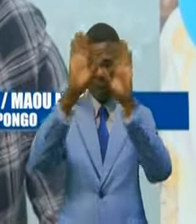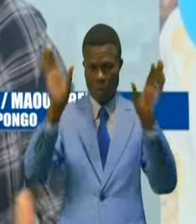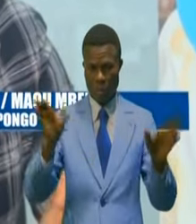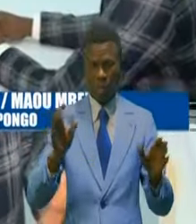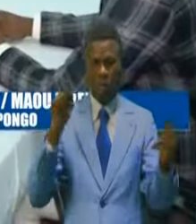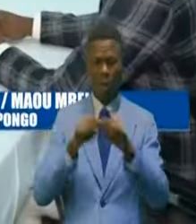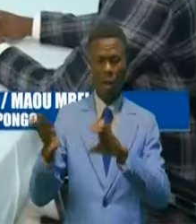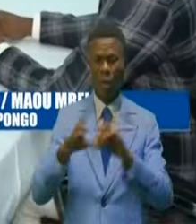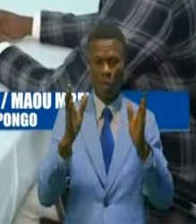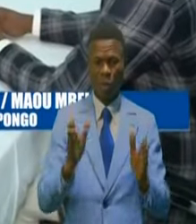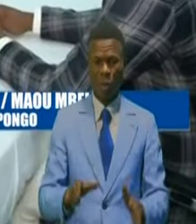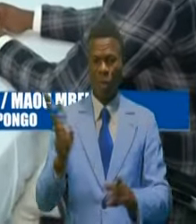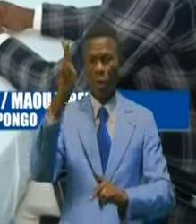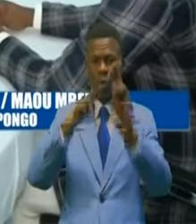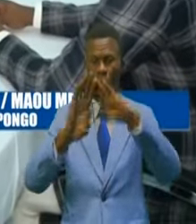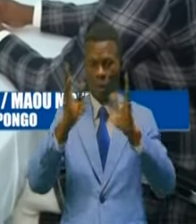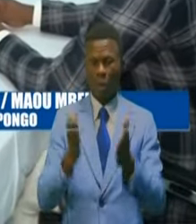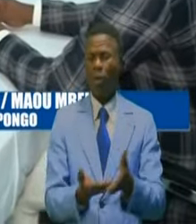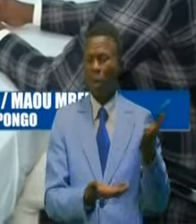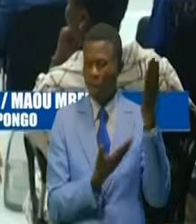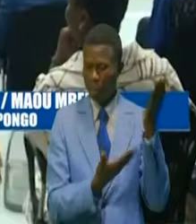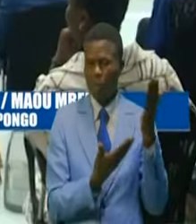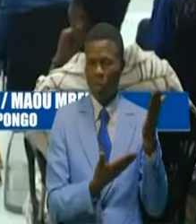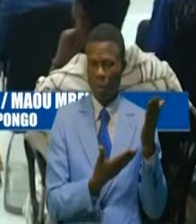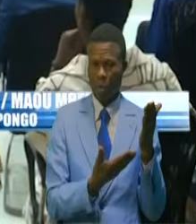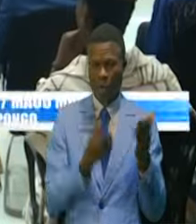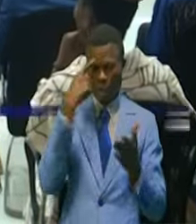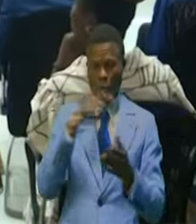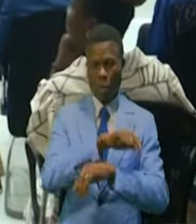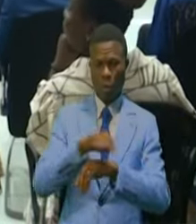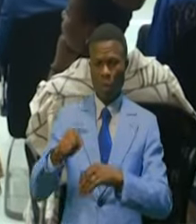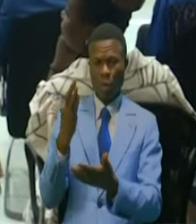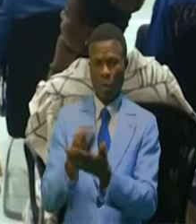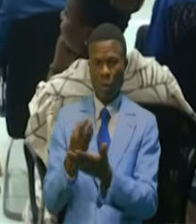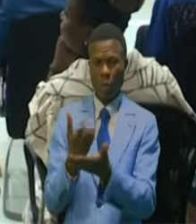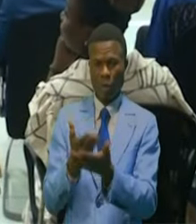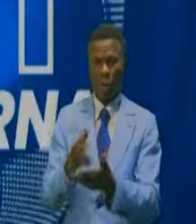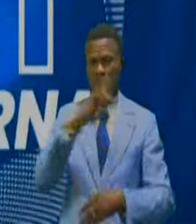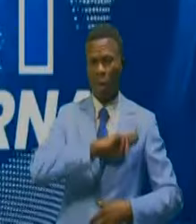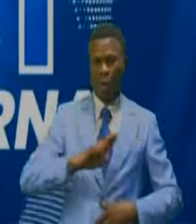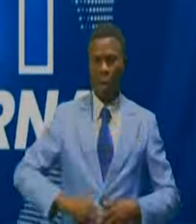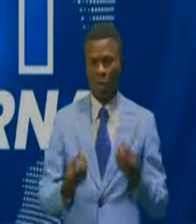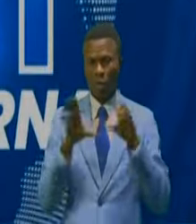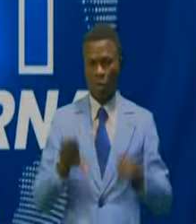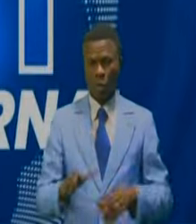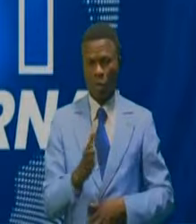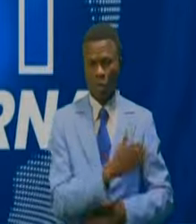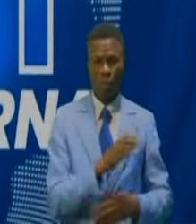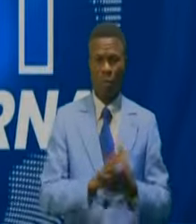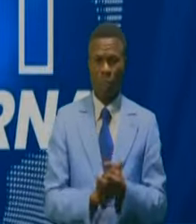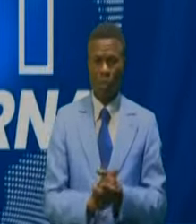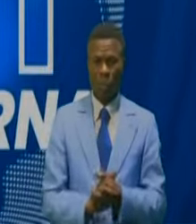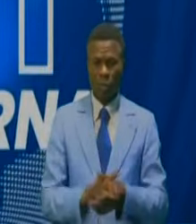les actionnaires et le public s'avèrent nécessaires pour cette institution financière en RDC. Et puis